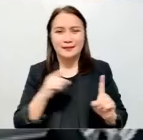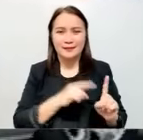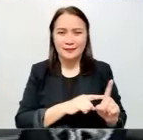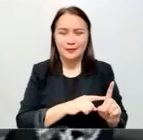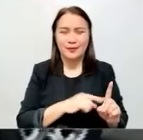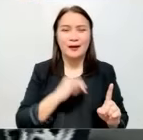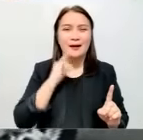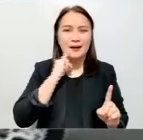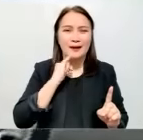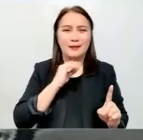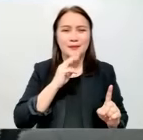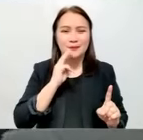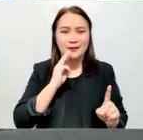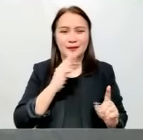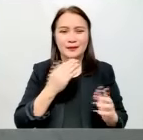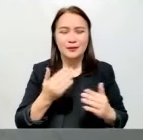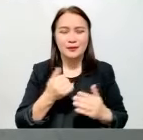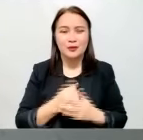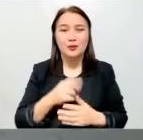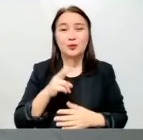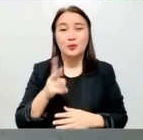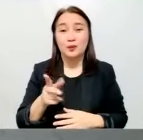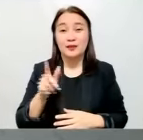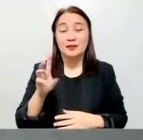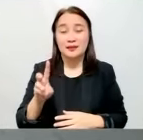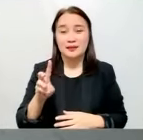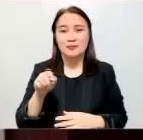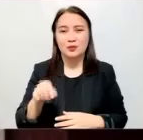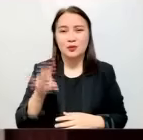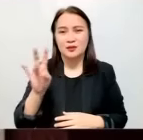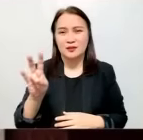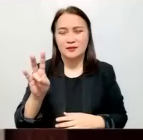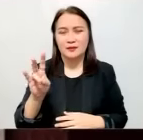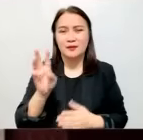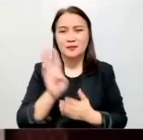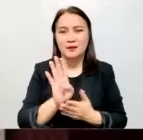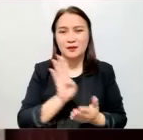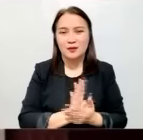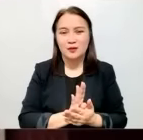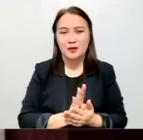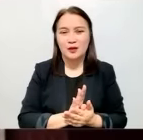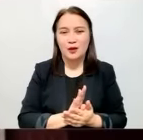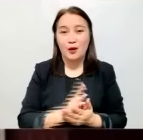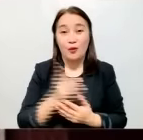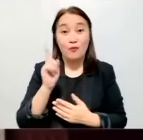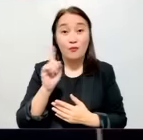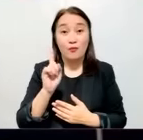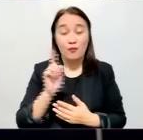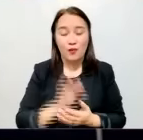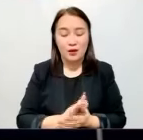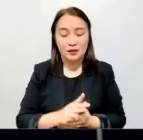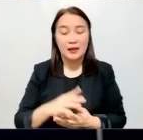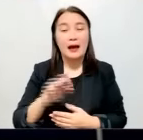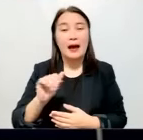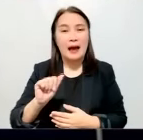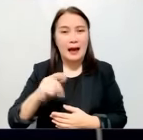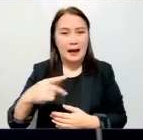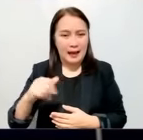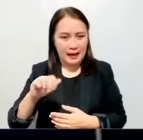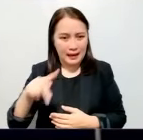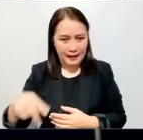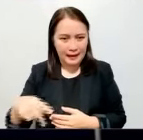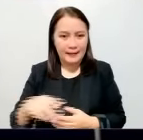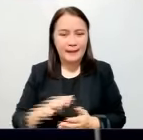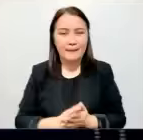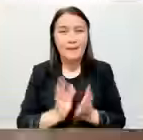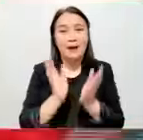ang 26.7 billion pesos na pondo para sa AKAP o ayuda sa kapos ang kita program ng Department of Social Welfare